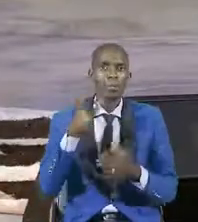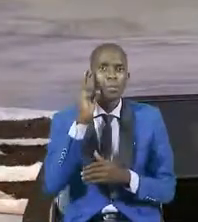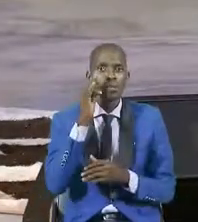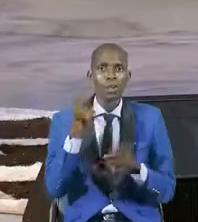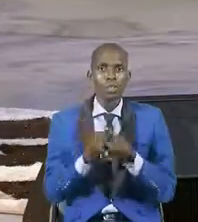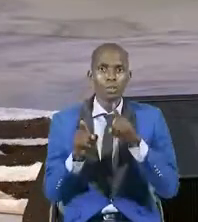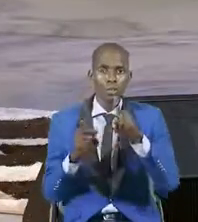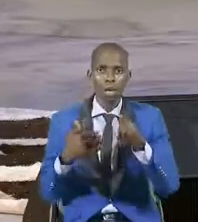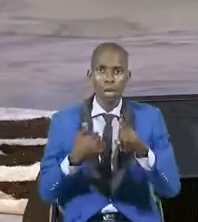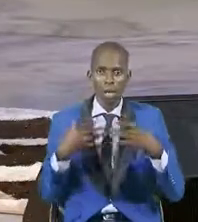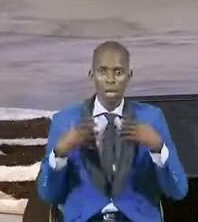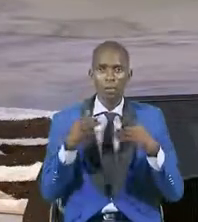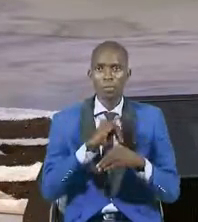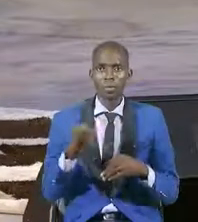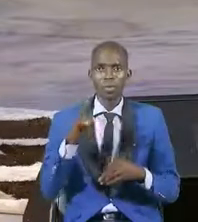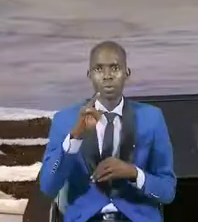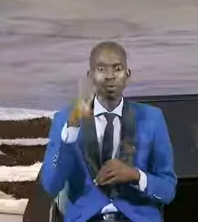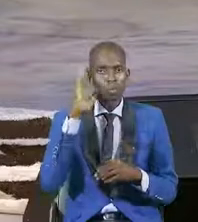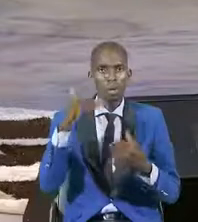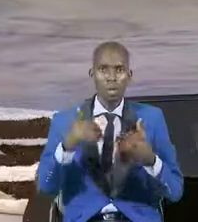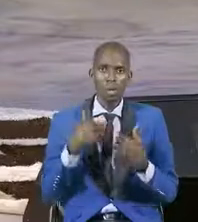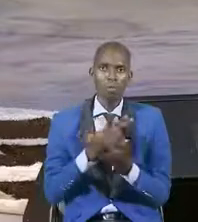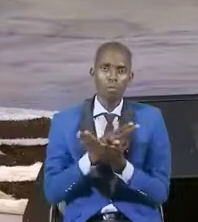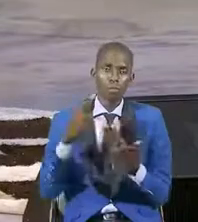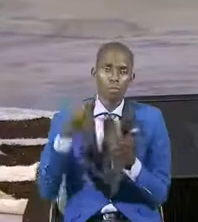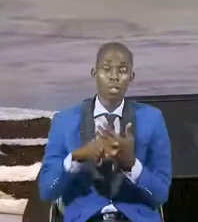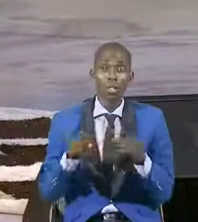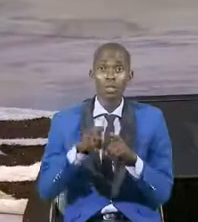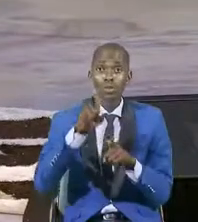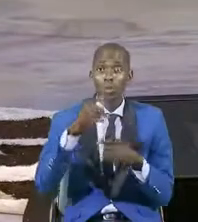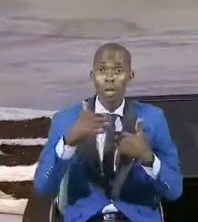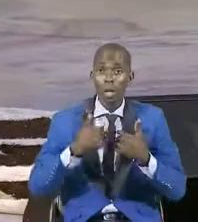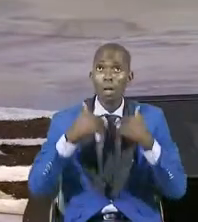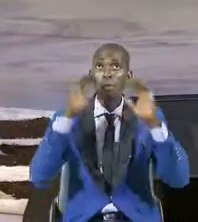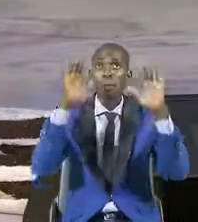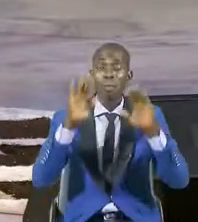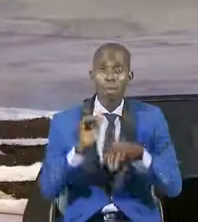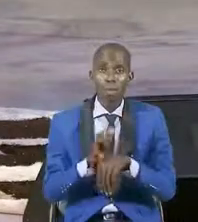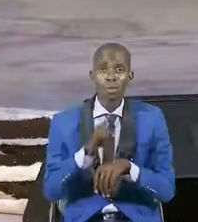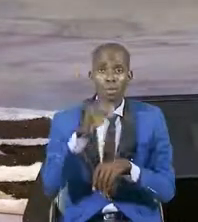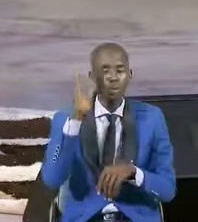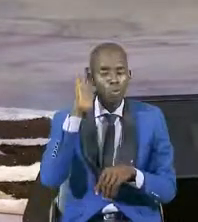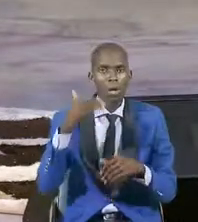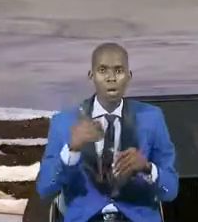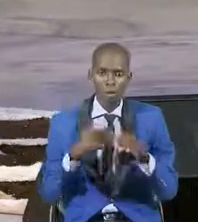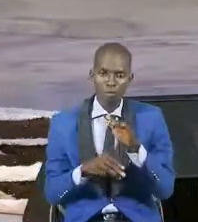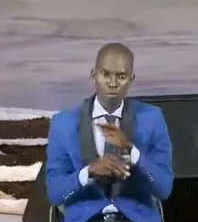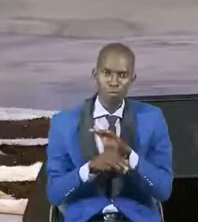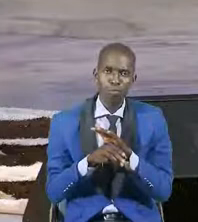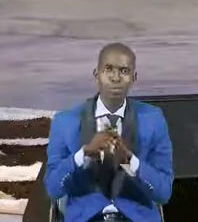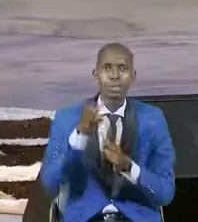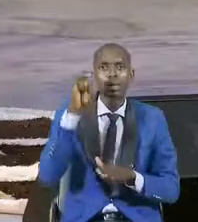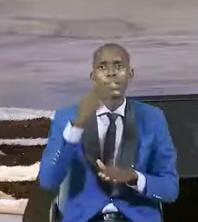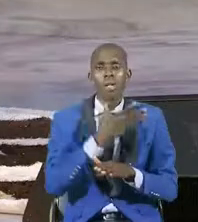fruit. Comme vous avez la guérison, vous aurez la sainteté. Comme vous avez les miracles, vous aurez la